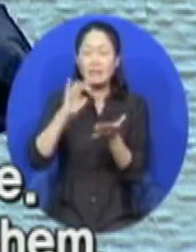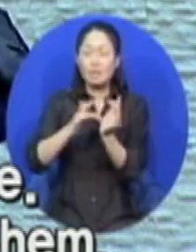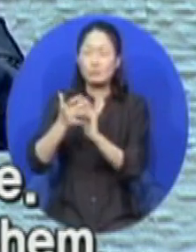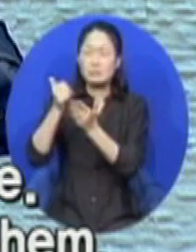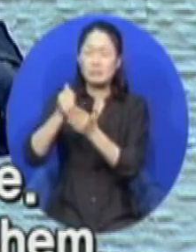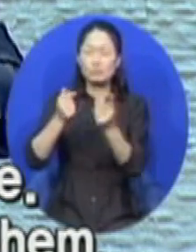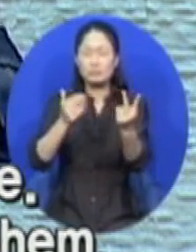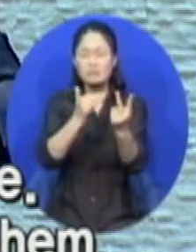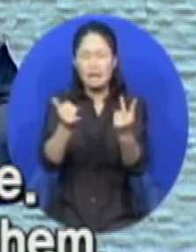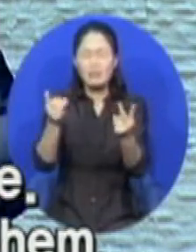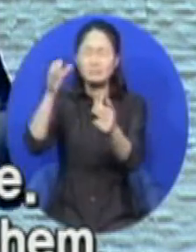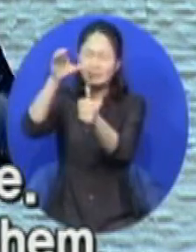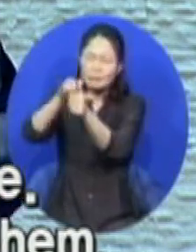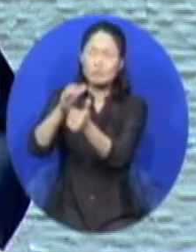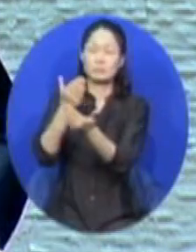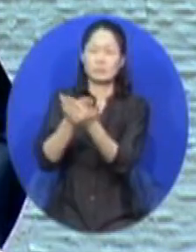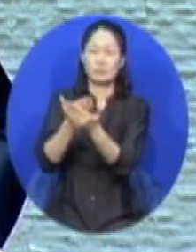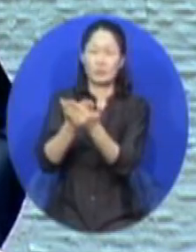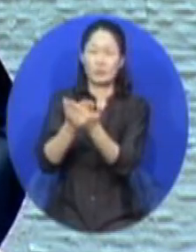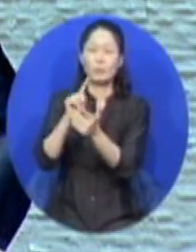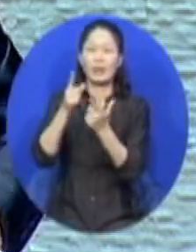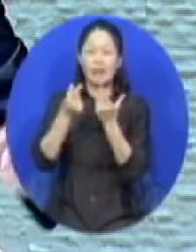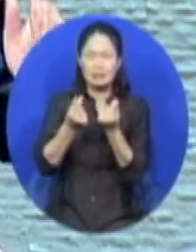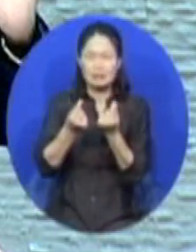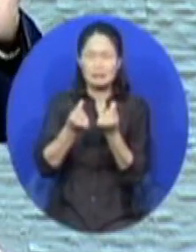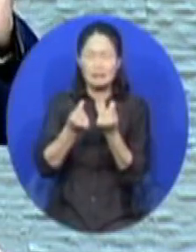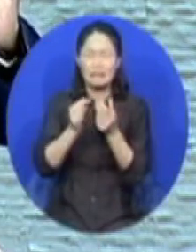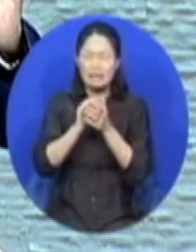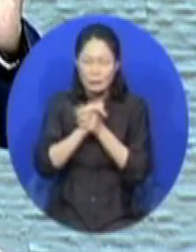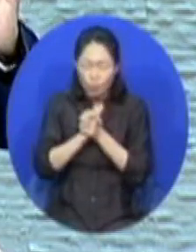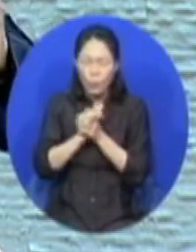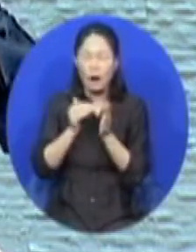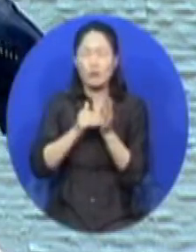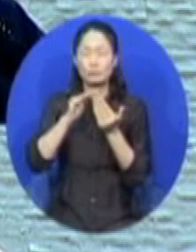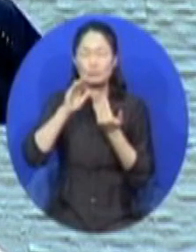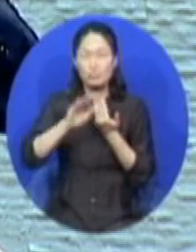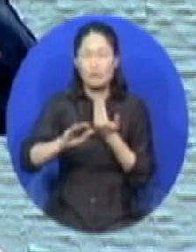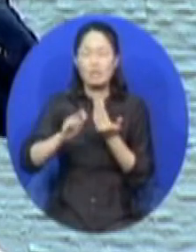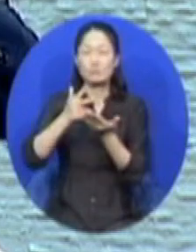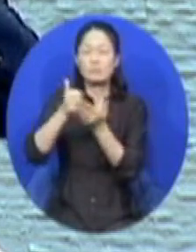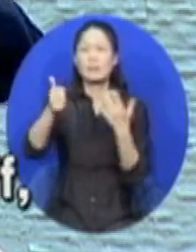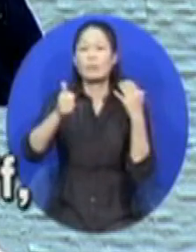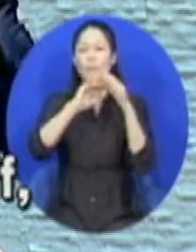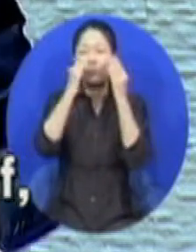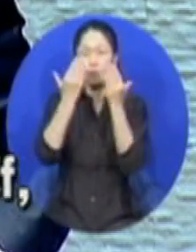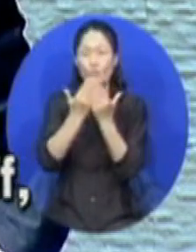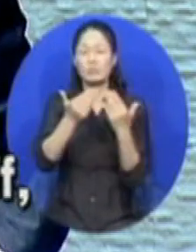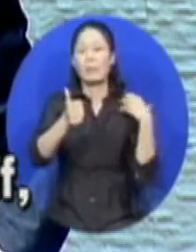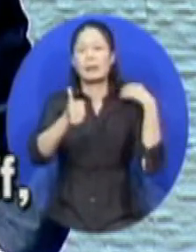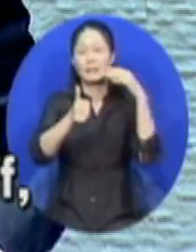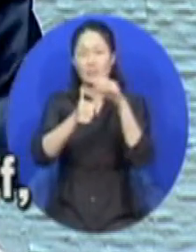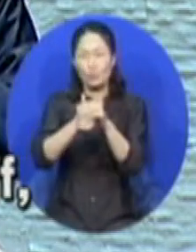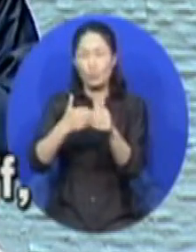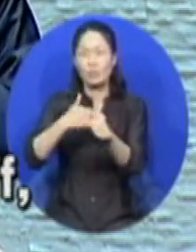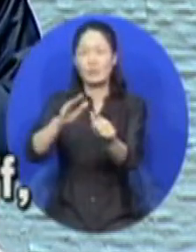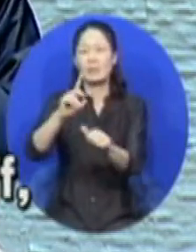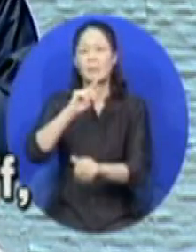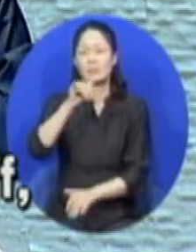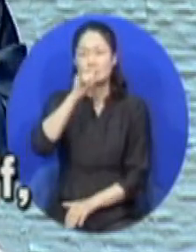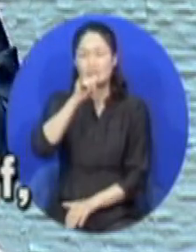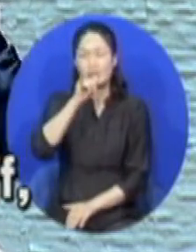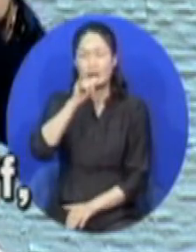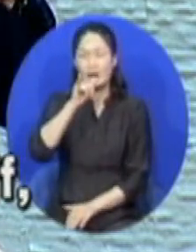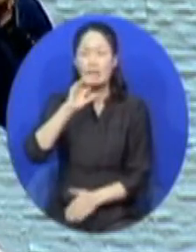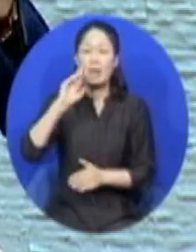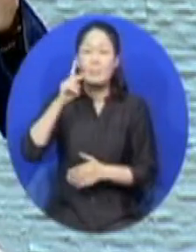책임져 주세요 그래 그렇게 기도하고 주님께 맡기고 보냈다 사도 바울은